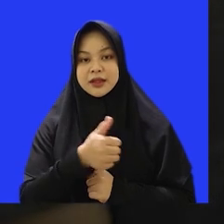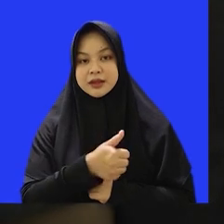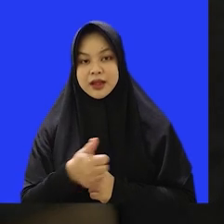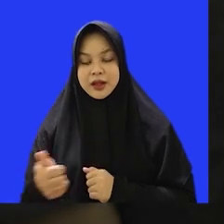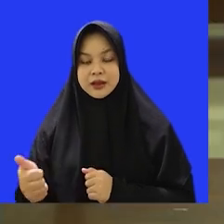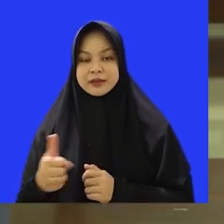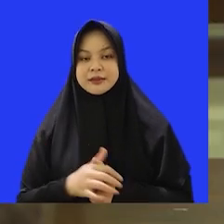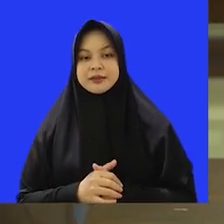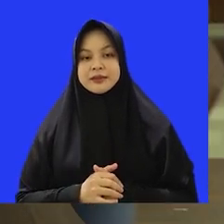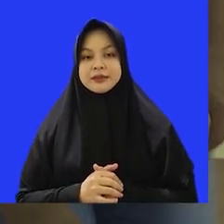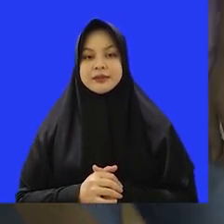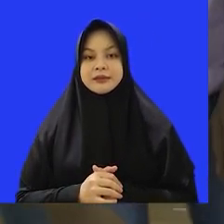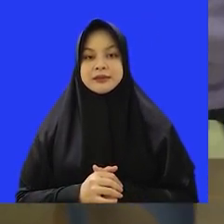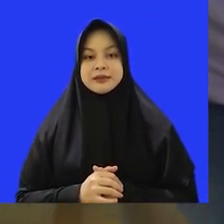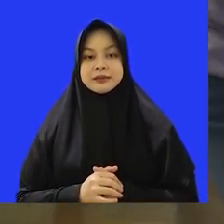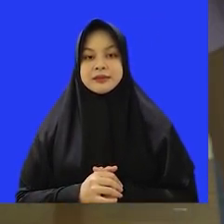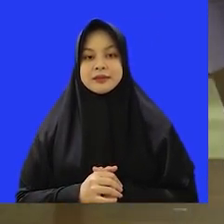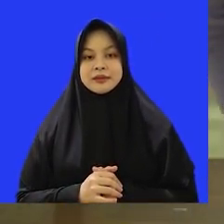Silakan.